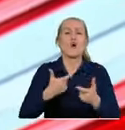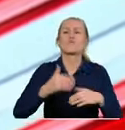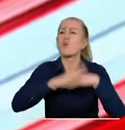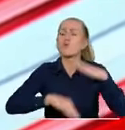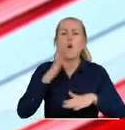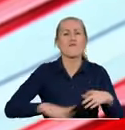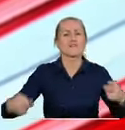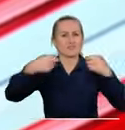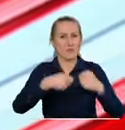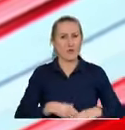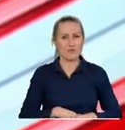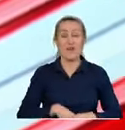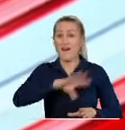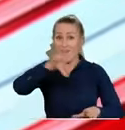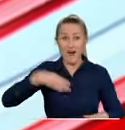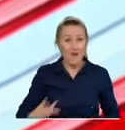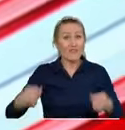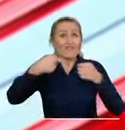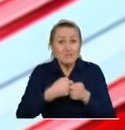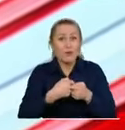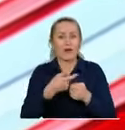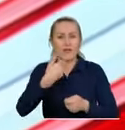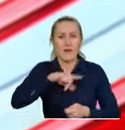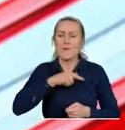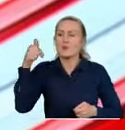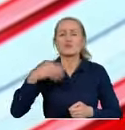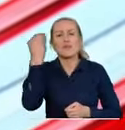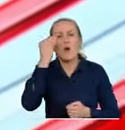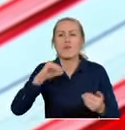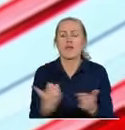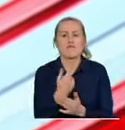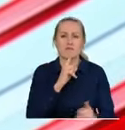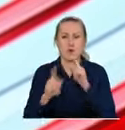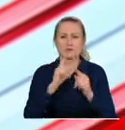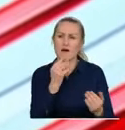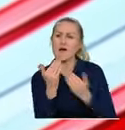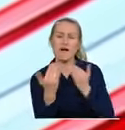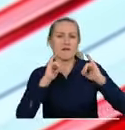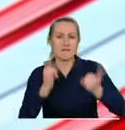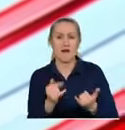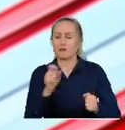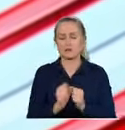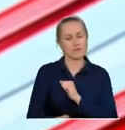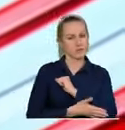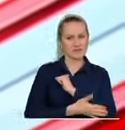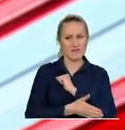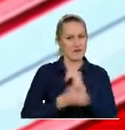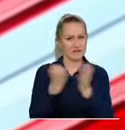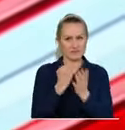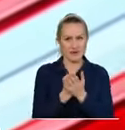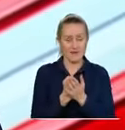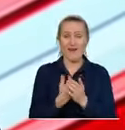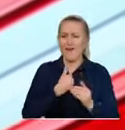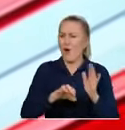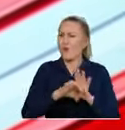której próbujemy na nowo nauczyć się ze sobą rozmawiać. To jest dzisiaj sprawa absolutnie fundamentalna. Ja od samego